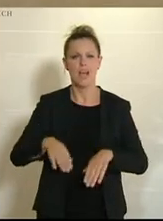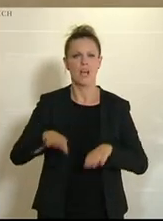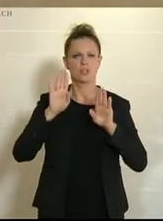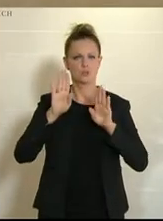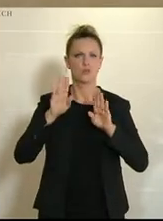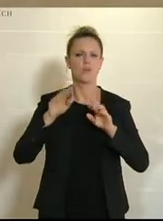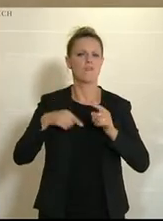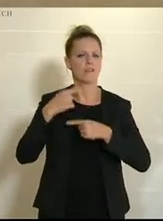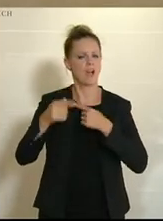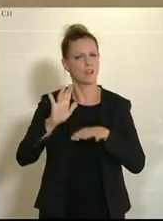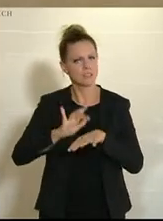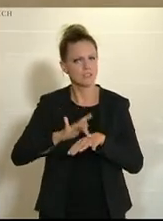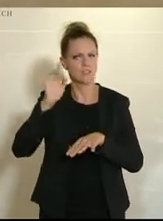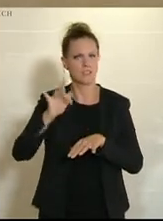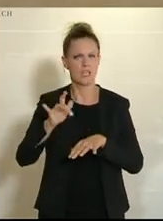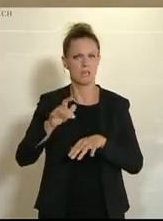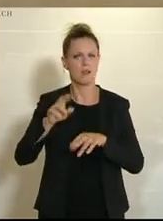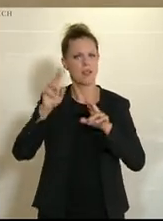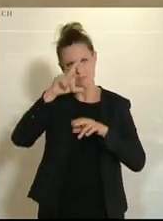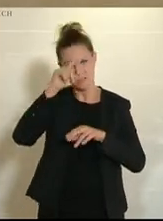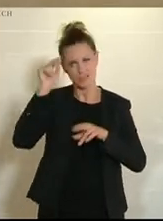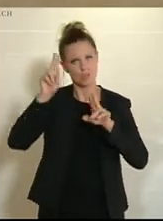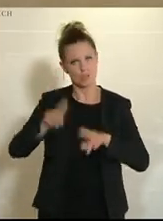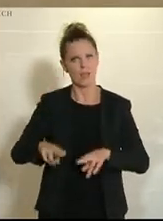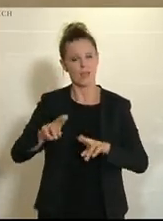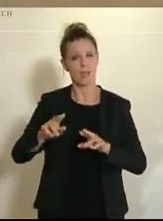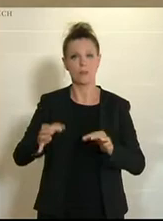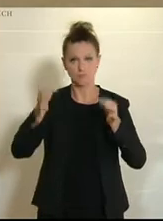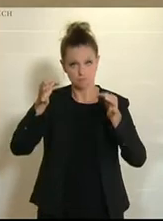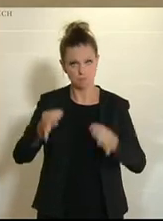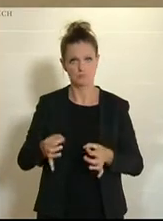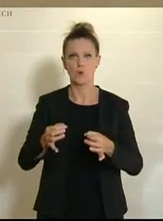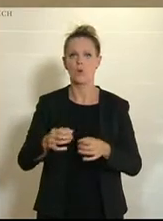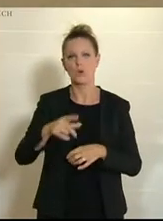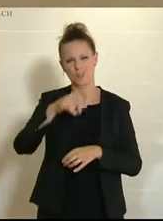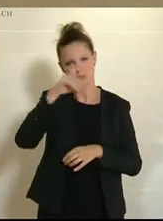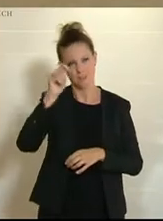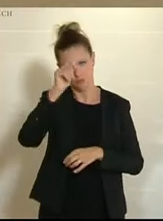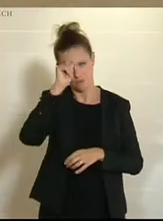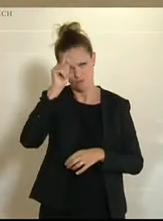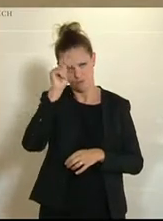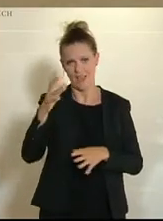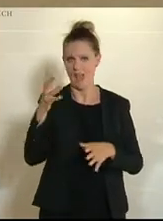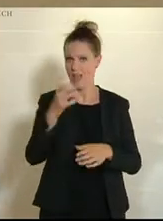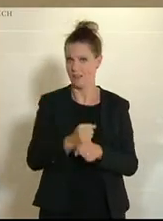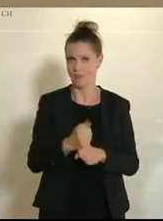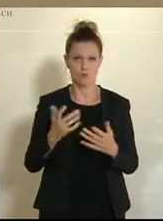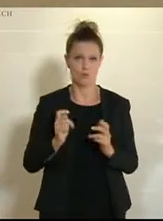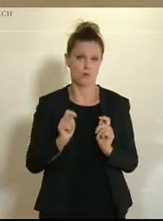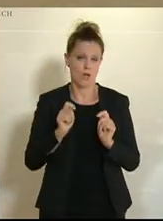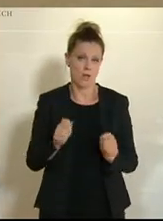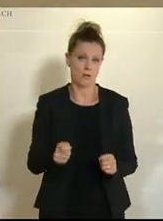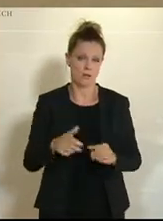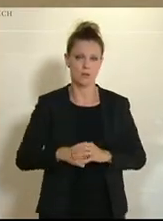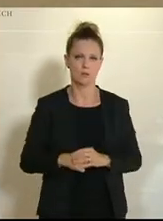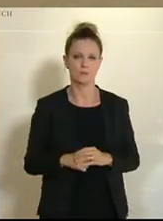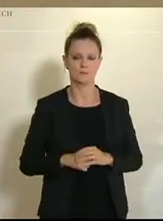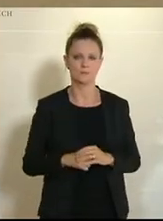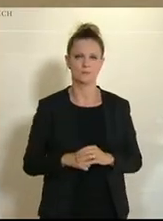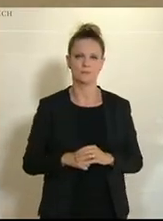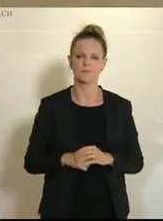die sensibel sind, die menschenrechtskonform und die Menschenwürde bezogen sind. Und darum geht es in diesem Antrag. Wir haben